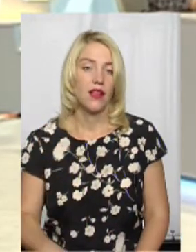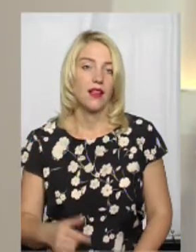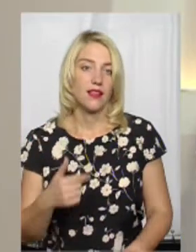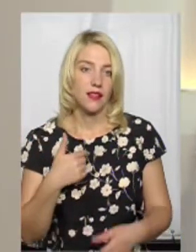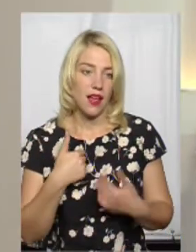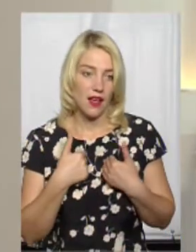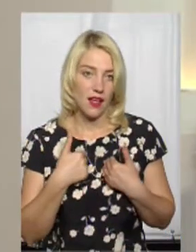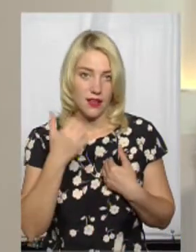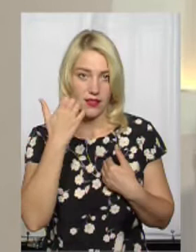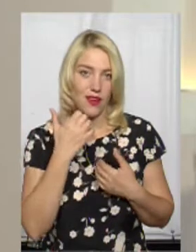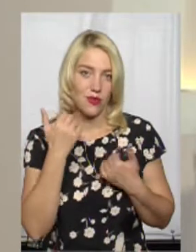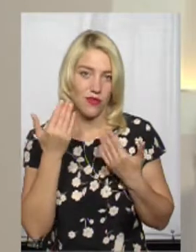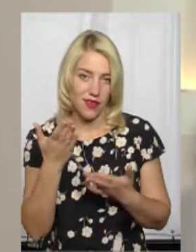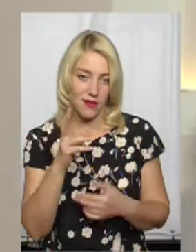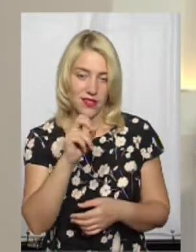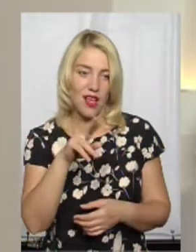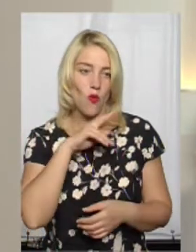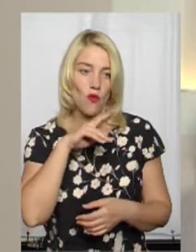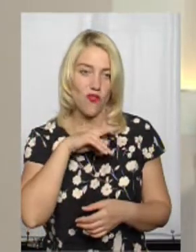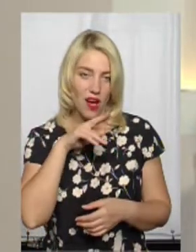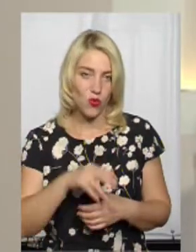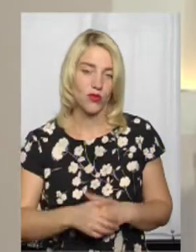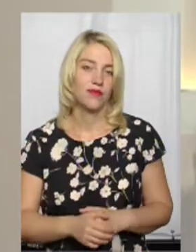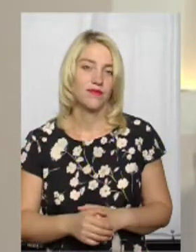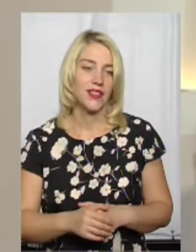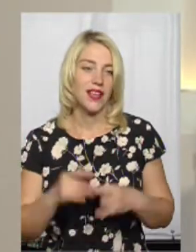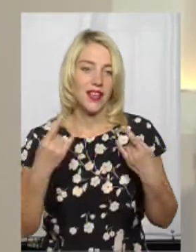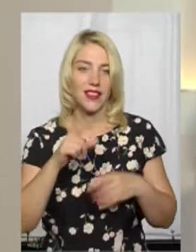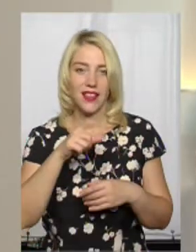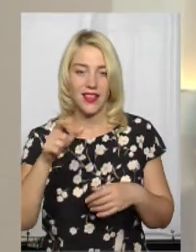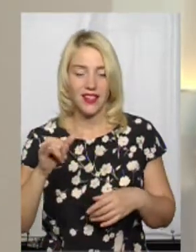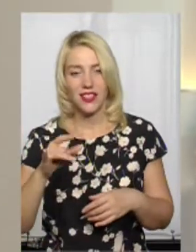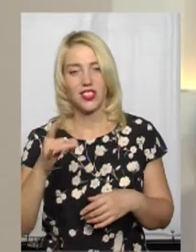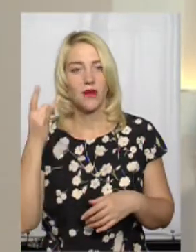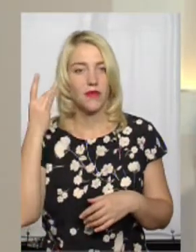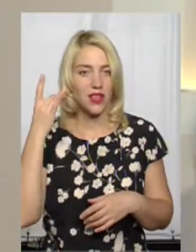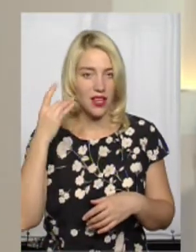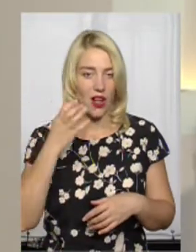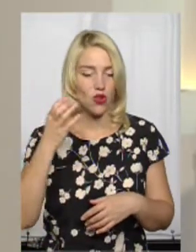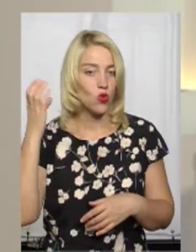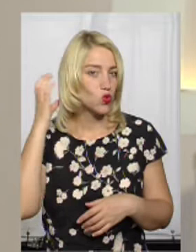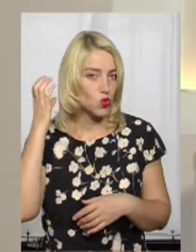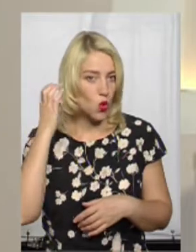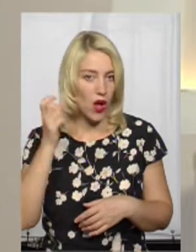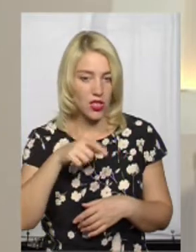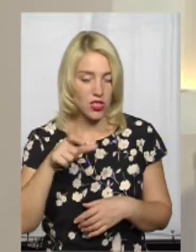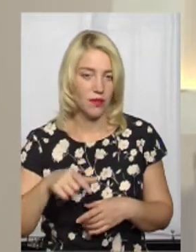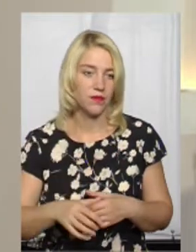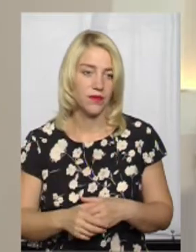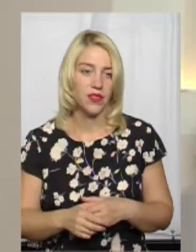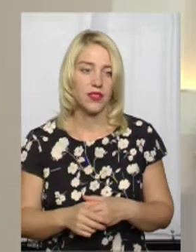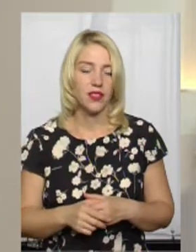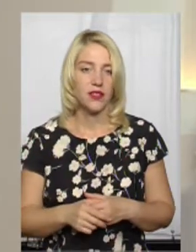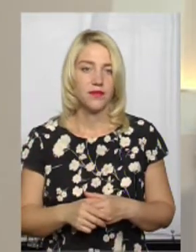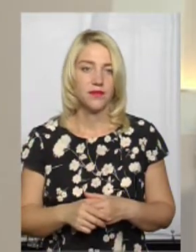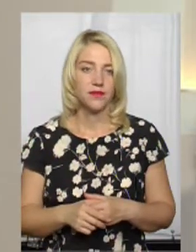Я дякую вам за увагу і телеглядачам, і тим, хто буде слухати радіоверсію